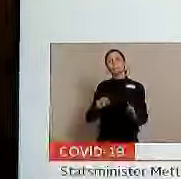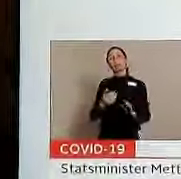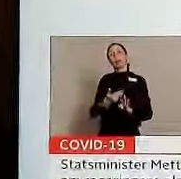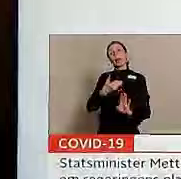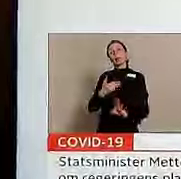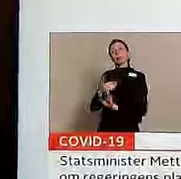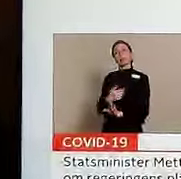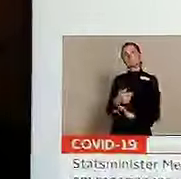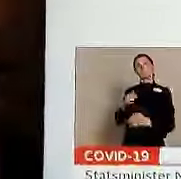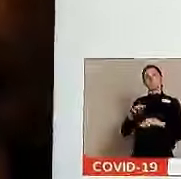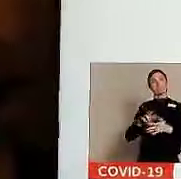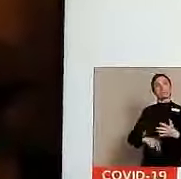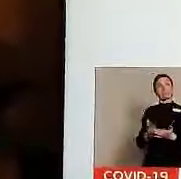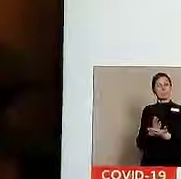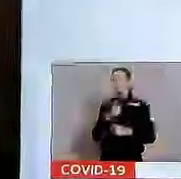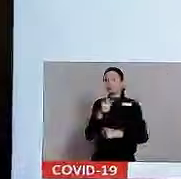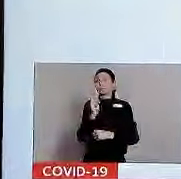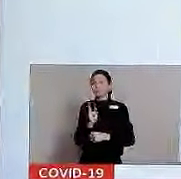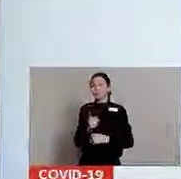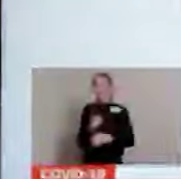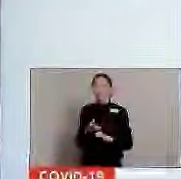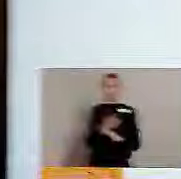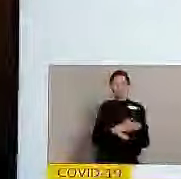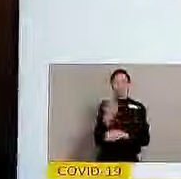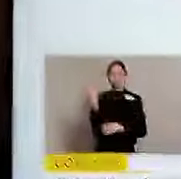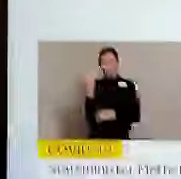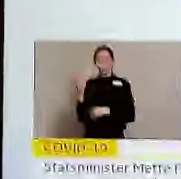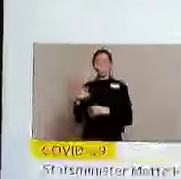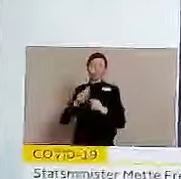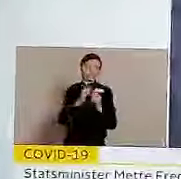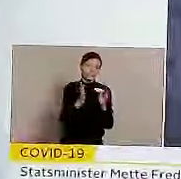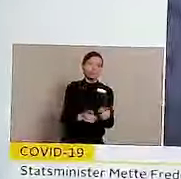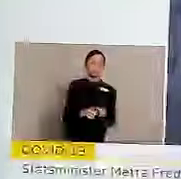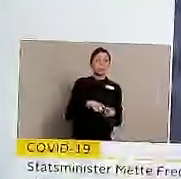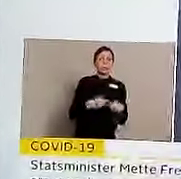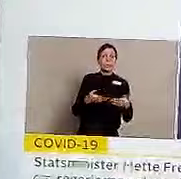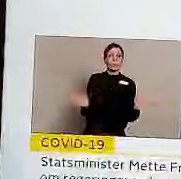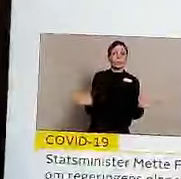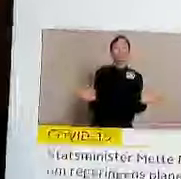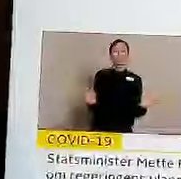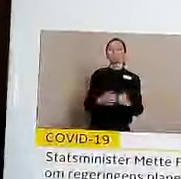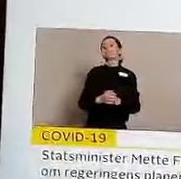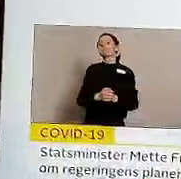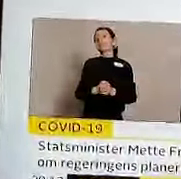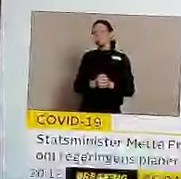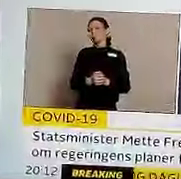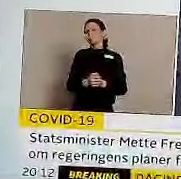على الأطفال وعلى العائلات، وبالأخص تركز على